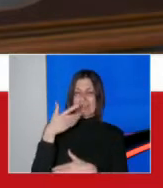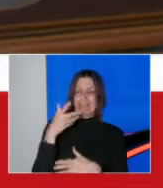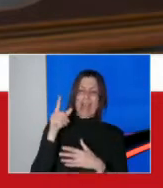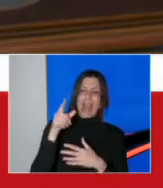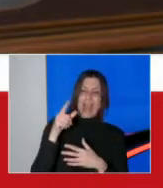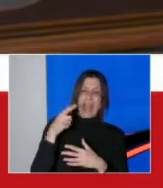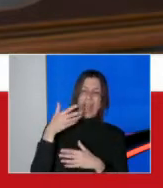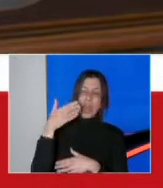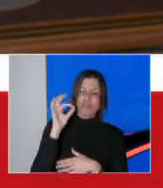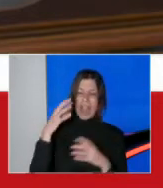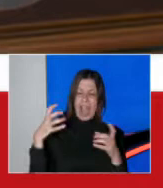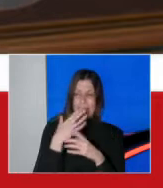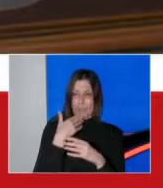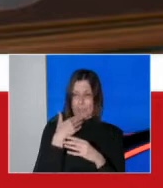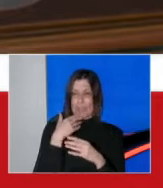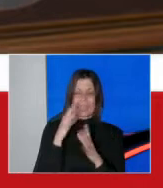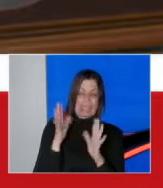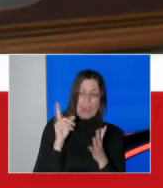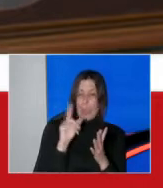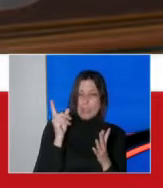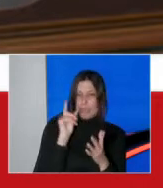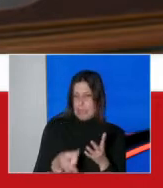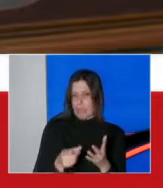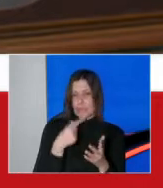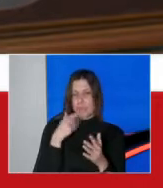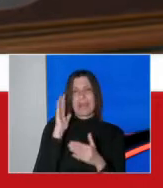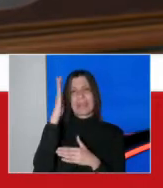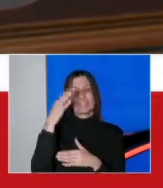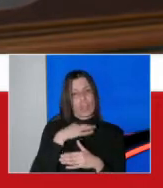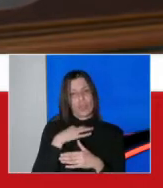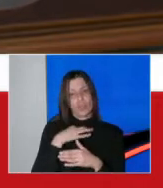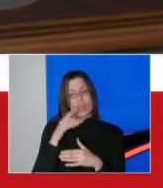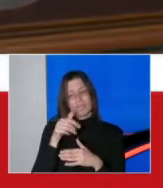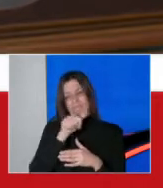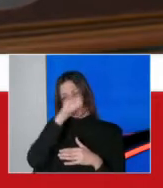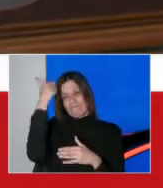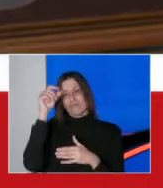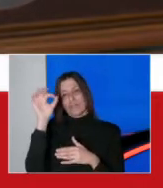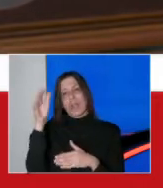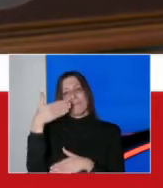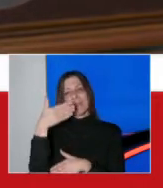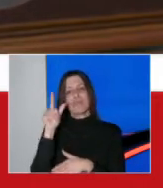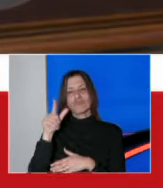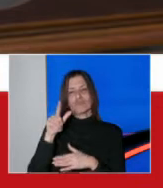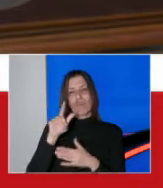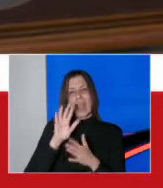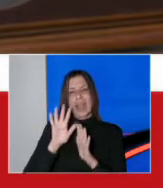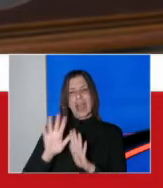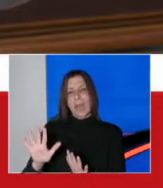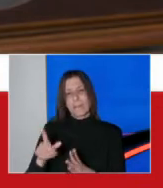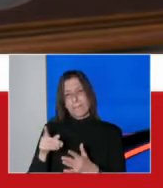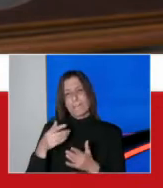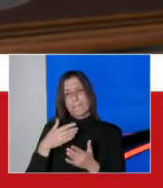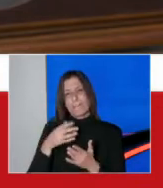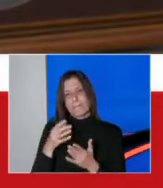היהודי, ולבסוף הם במצח שלנו הם מטביעים עוד קין של מדינת אפרטהייד. אני לא מקבל את זה. אז